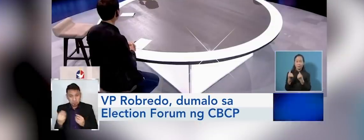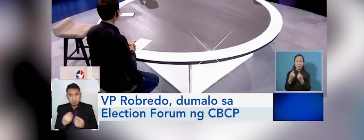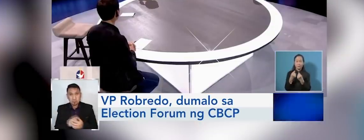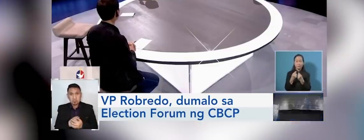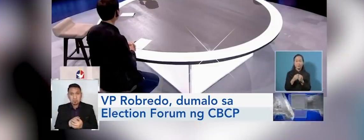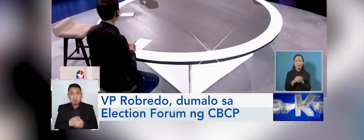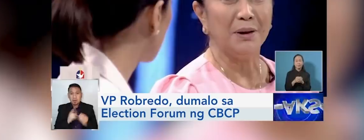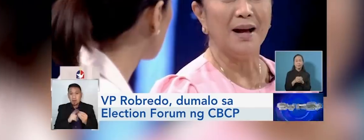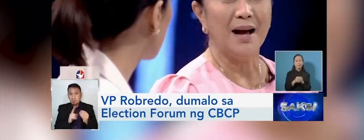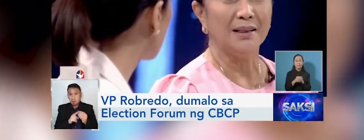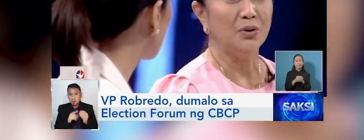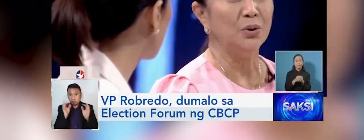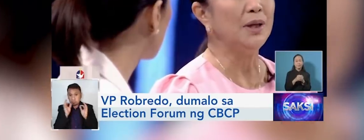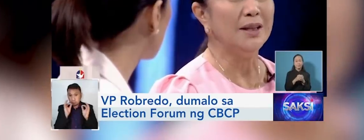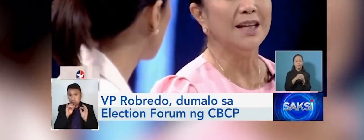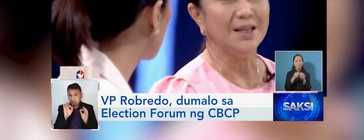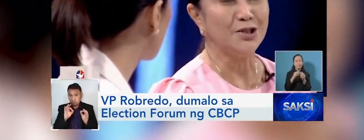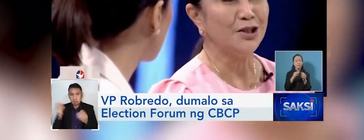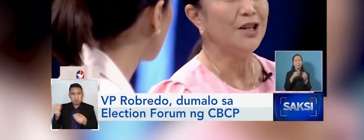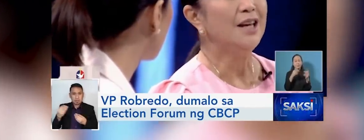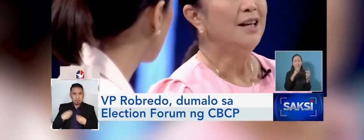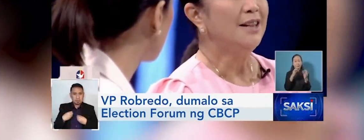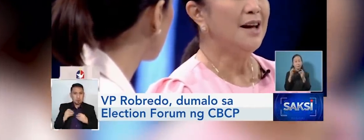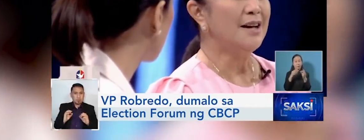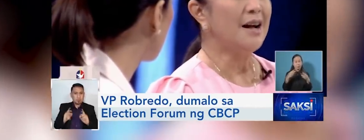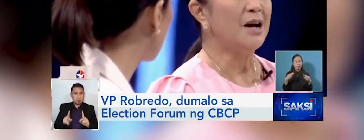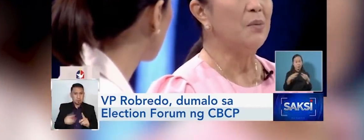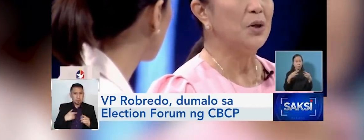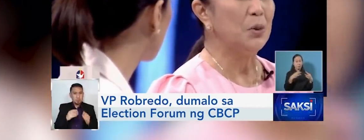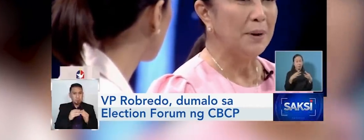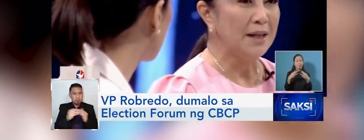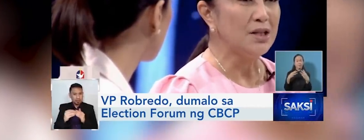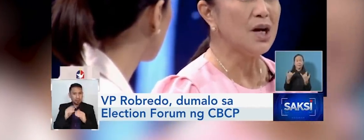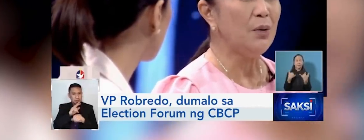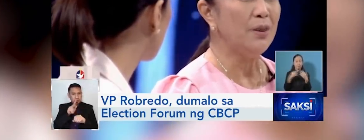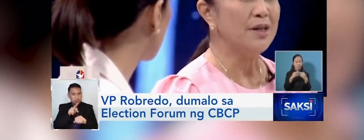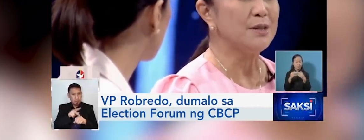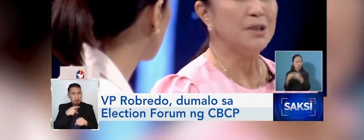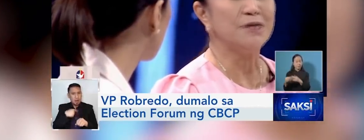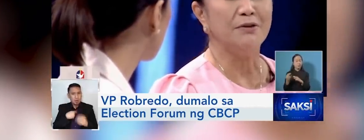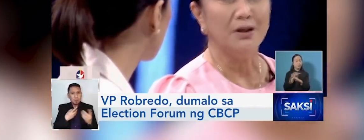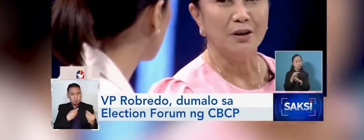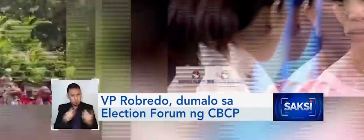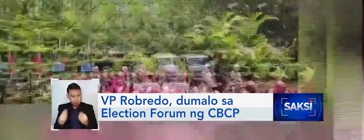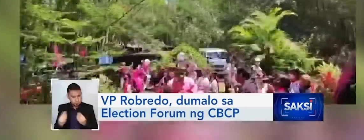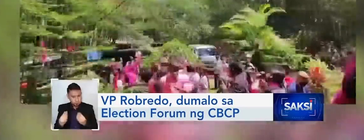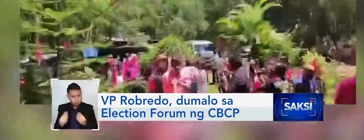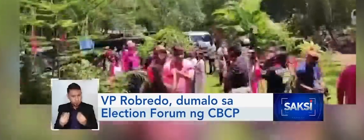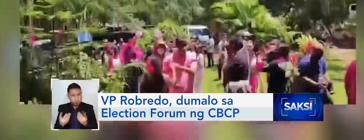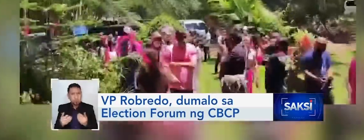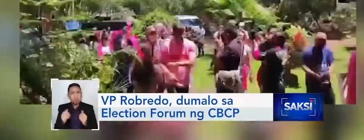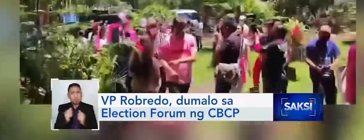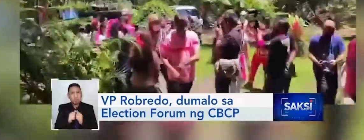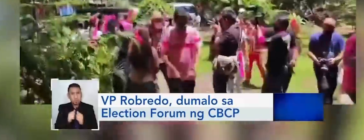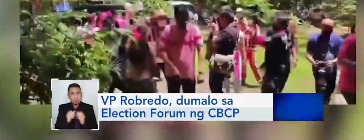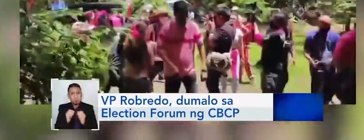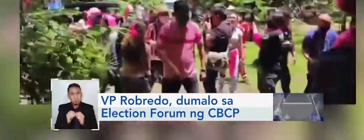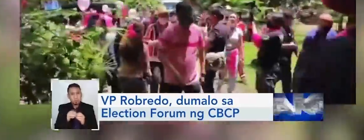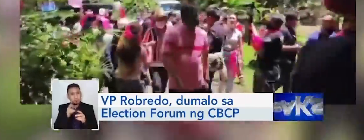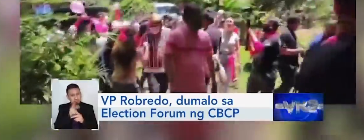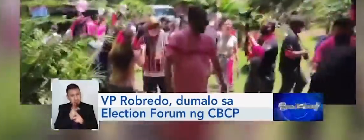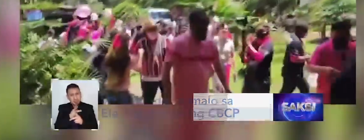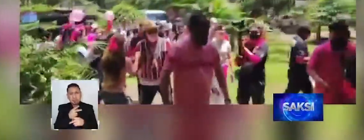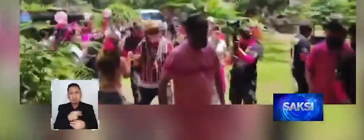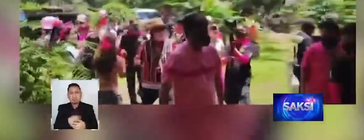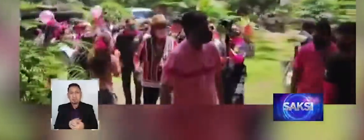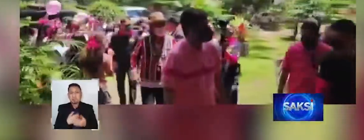pag ako yung nabigyan ng pagkakataon to lead the nation, na gagawin ko pa din siya with as much vigor. Ang running mate niyang si